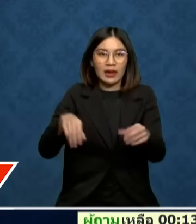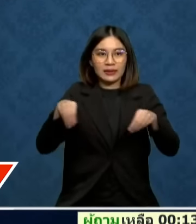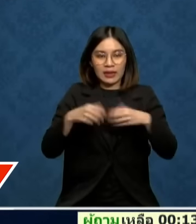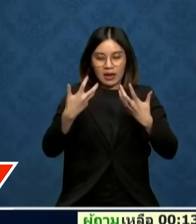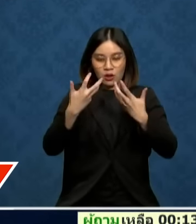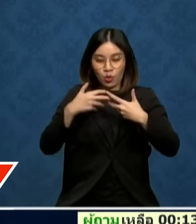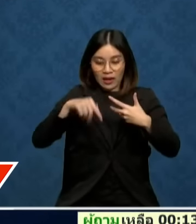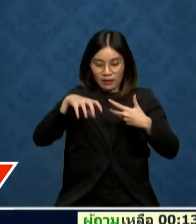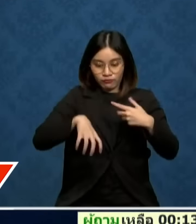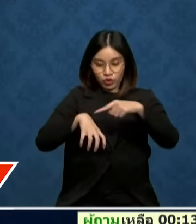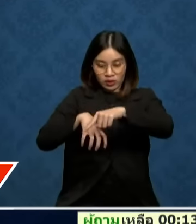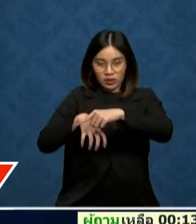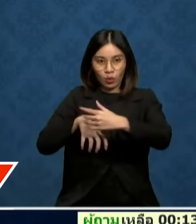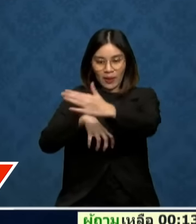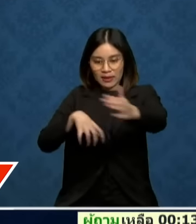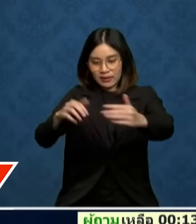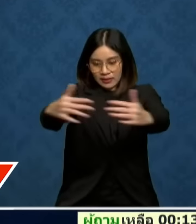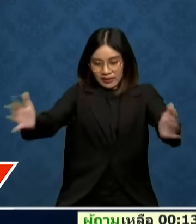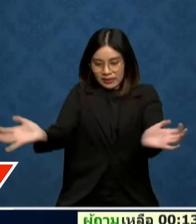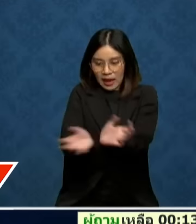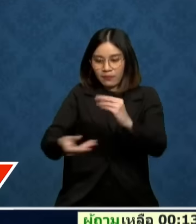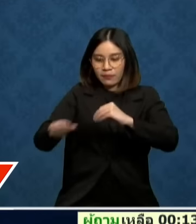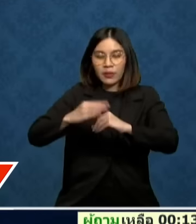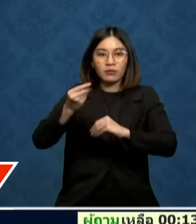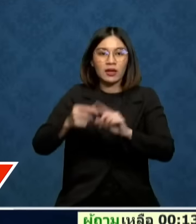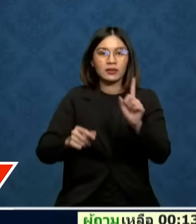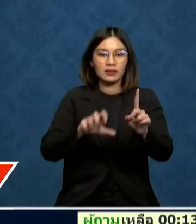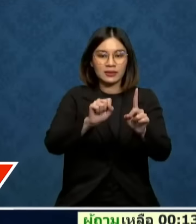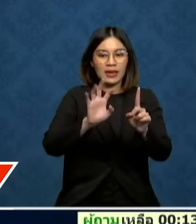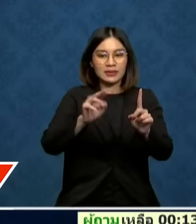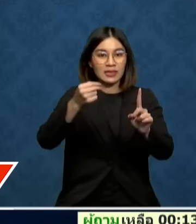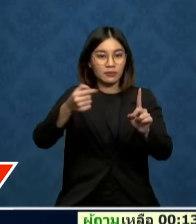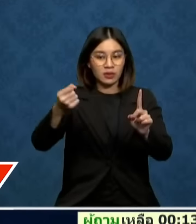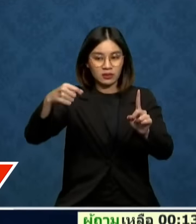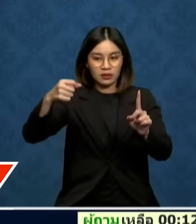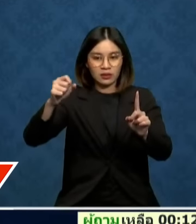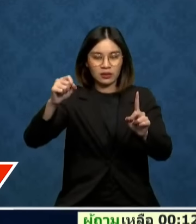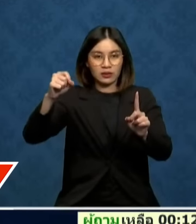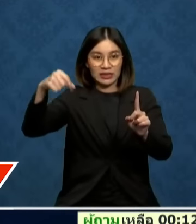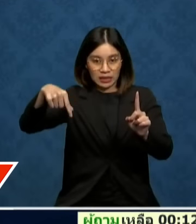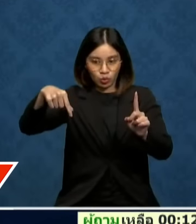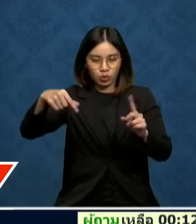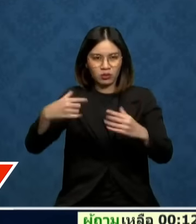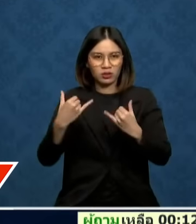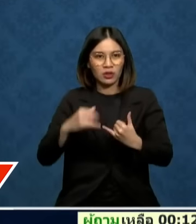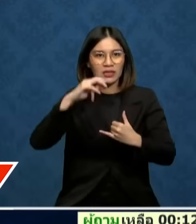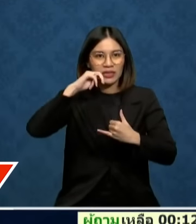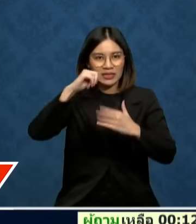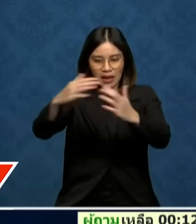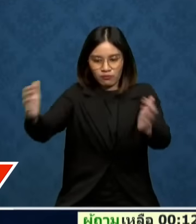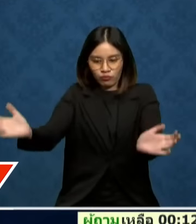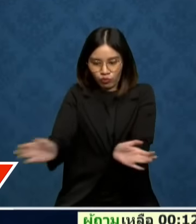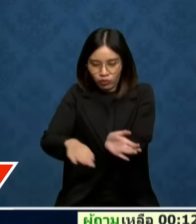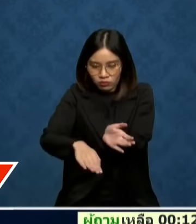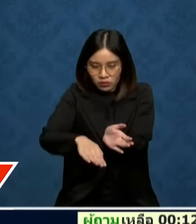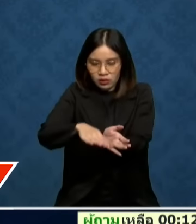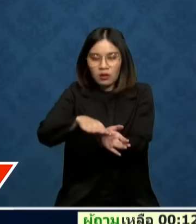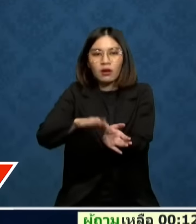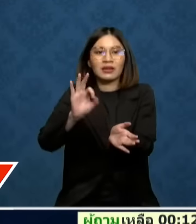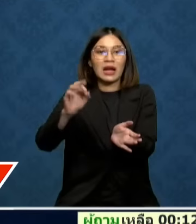านแล้วทำให้สามารถจุน้ำได้เพิ่มขึ้นเป็น 140,000 คิวแต่ขณะนี้มีน้ำอยู่ในบ่อทั้งหมด